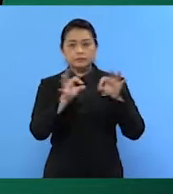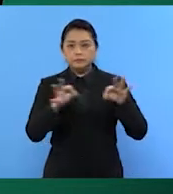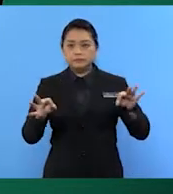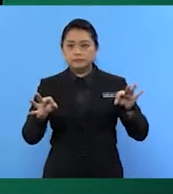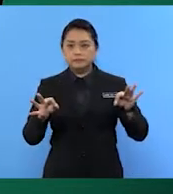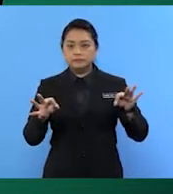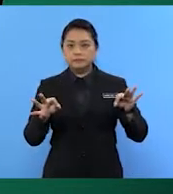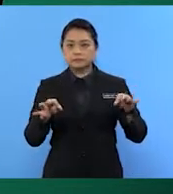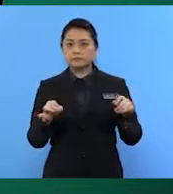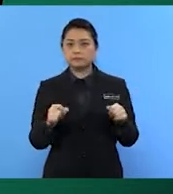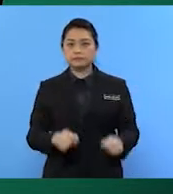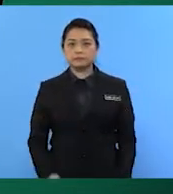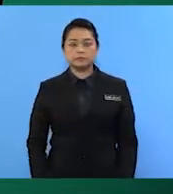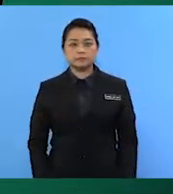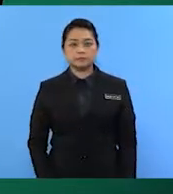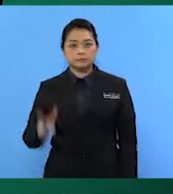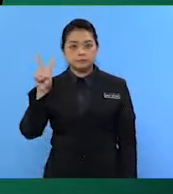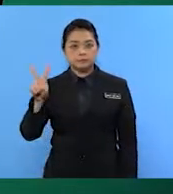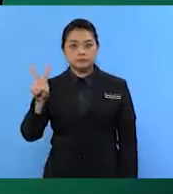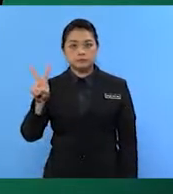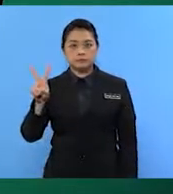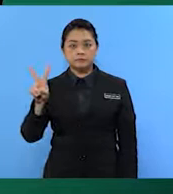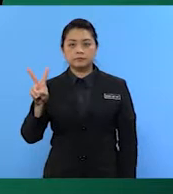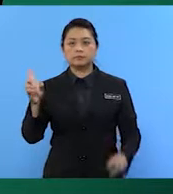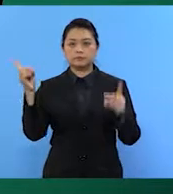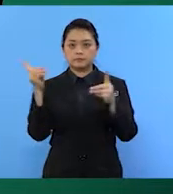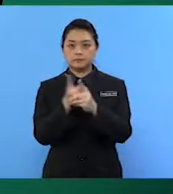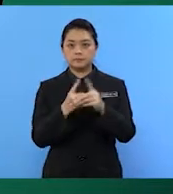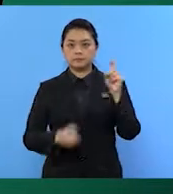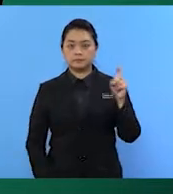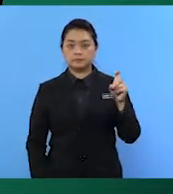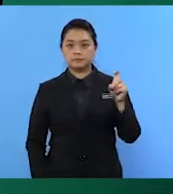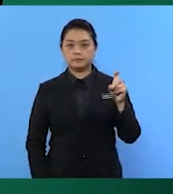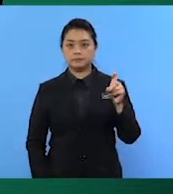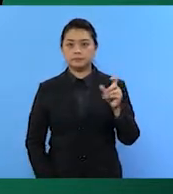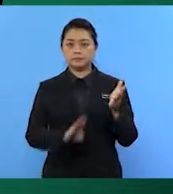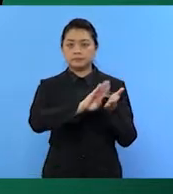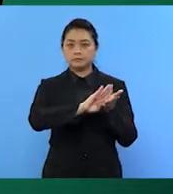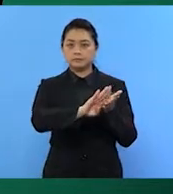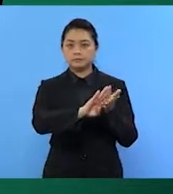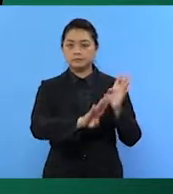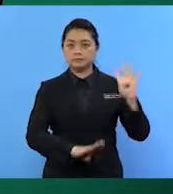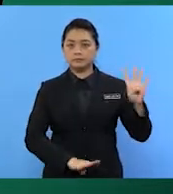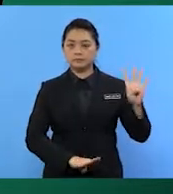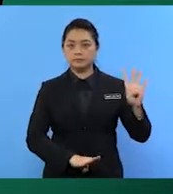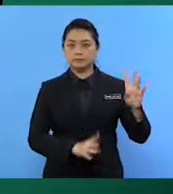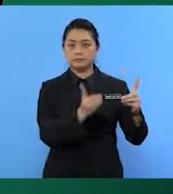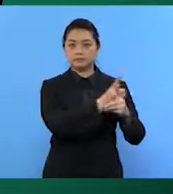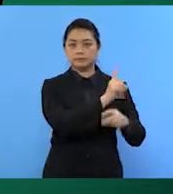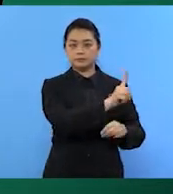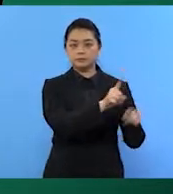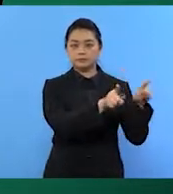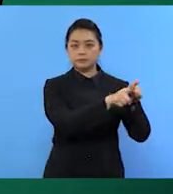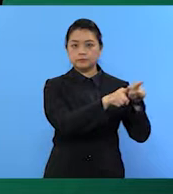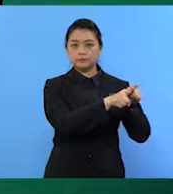persamaannya ialah 2 darab X tolak 4 darab 1